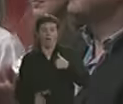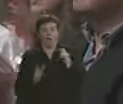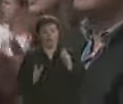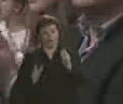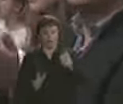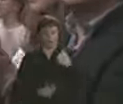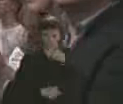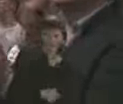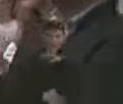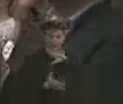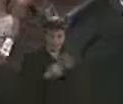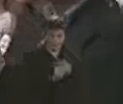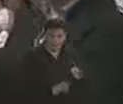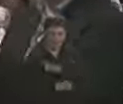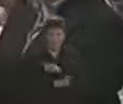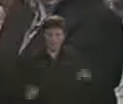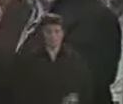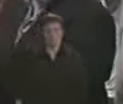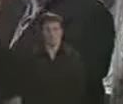ne sommes pas avec lui.